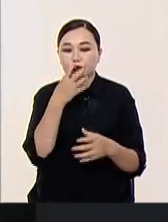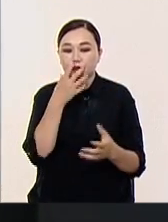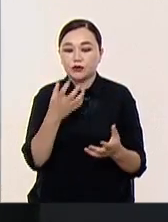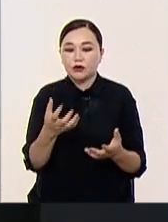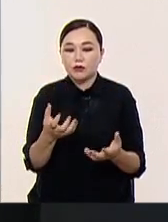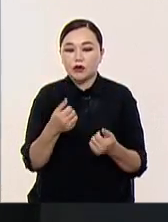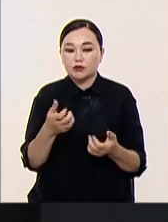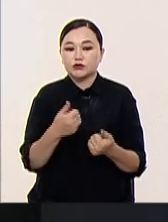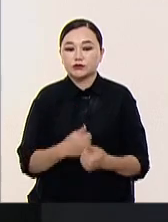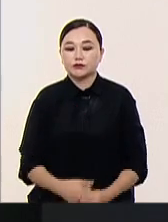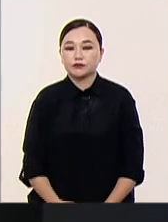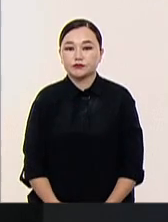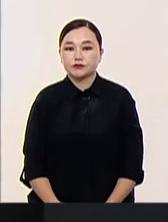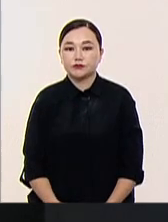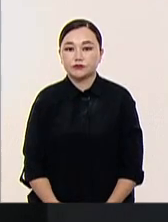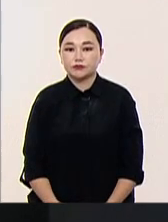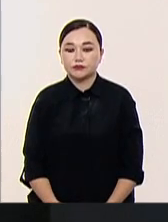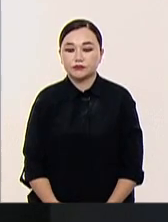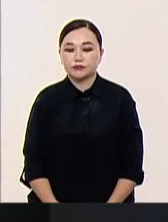жатыр.